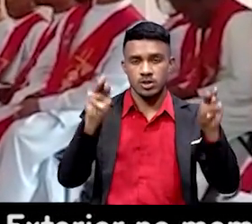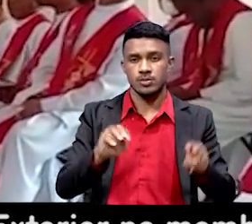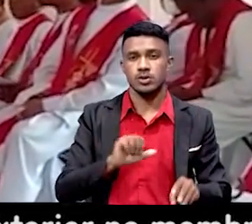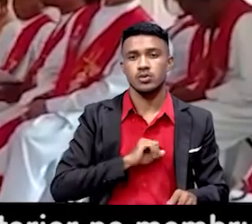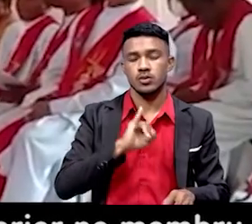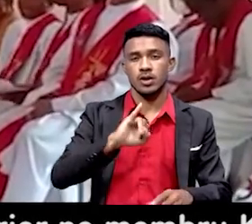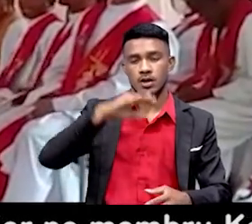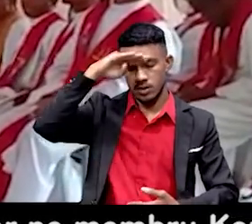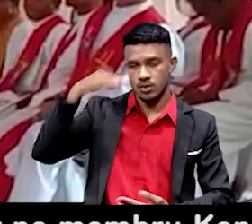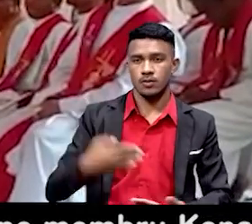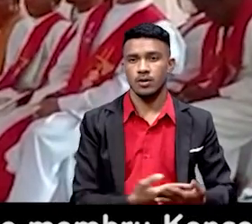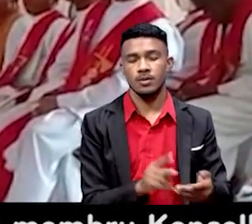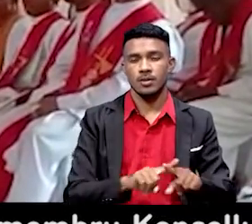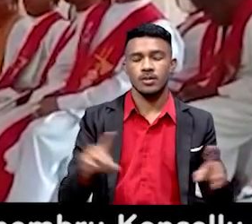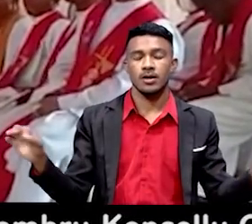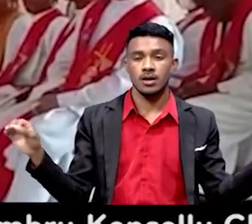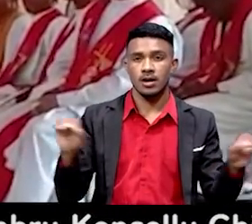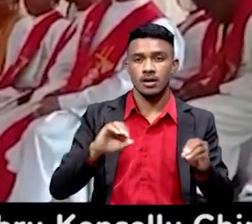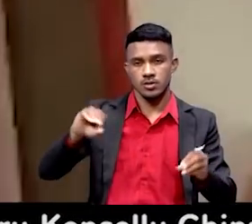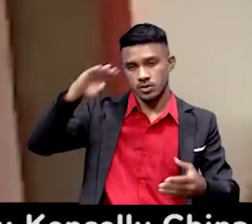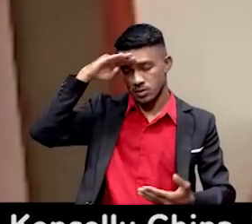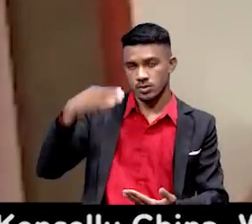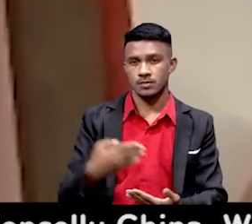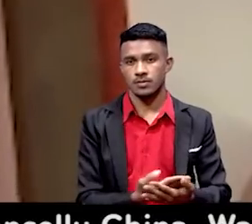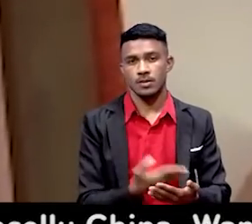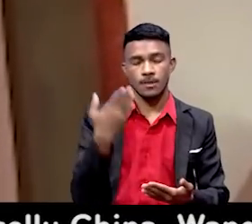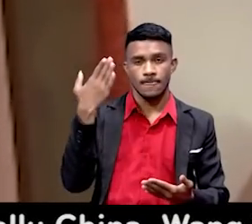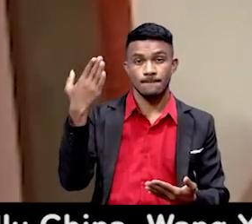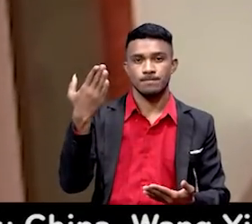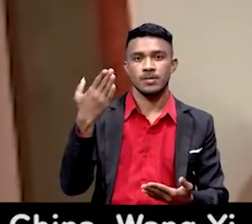Basílio do Nascimento, nia husar tali, hakoimos ia rai suai.